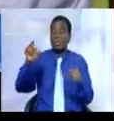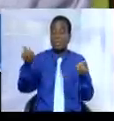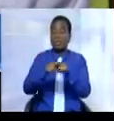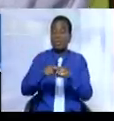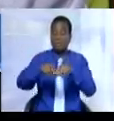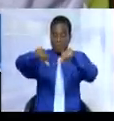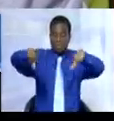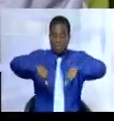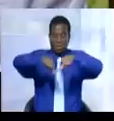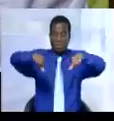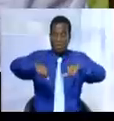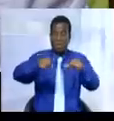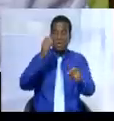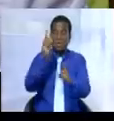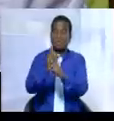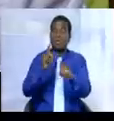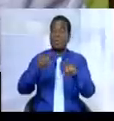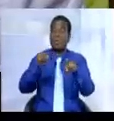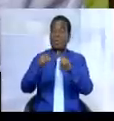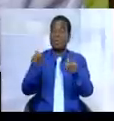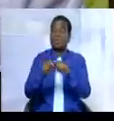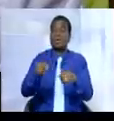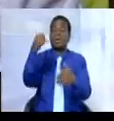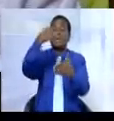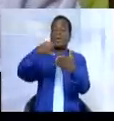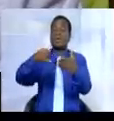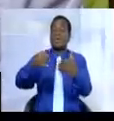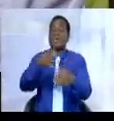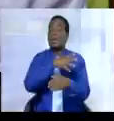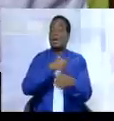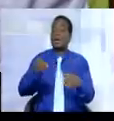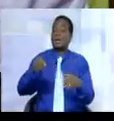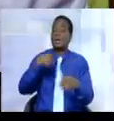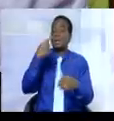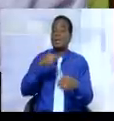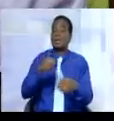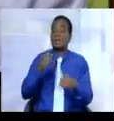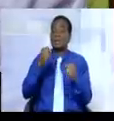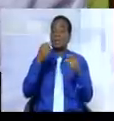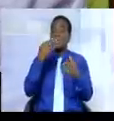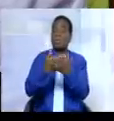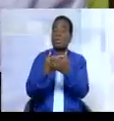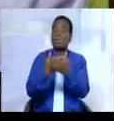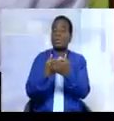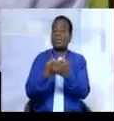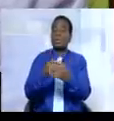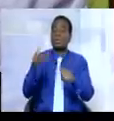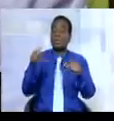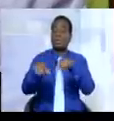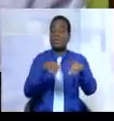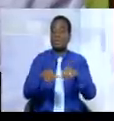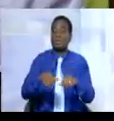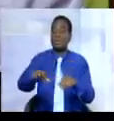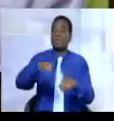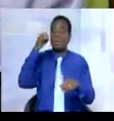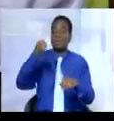science exacte, mais plutôt comme un art. Mais un art qu'il est impérieux d'exercer en puisant